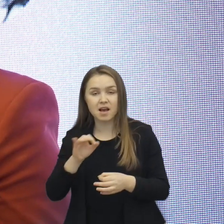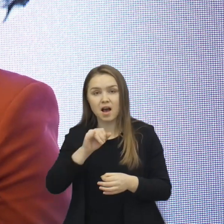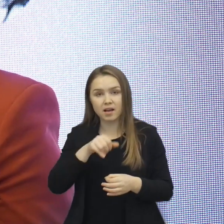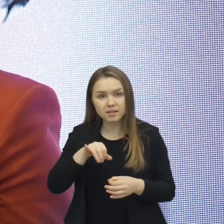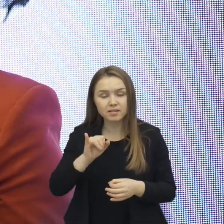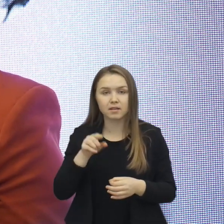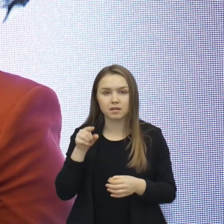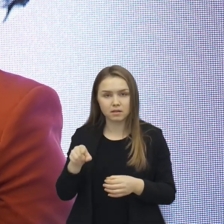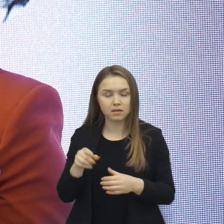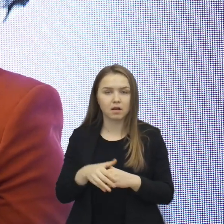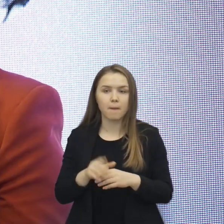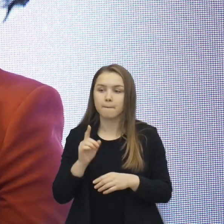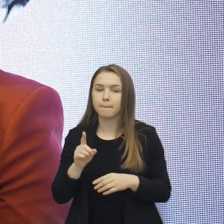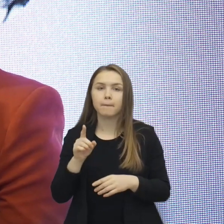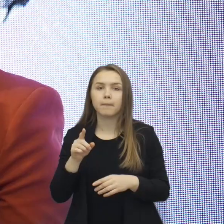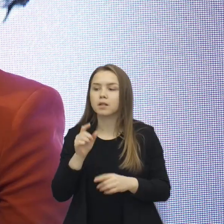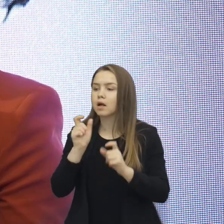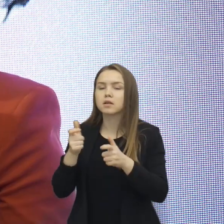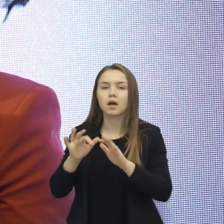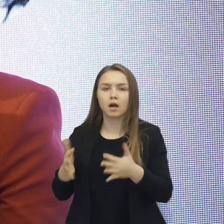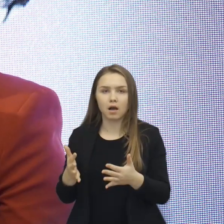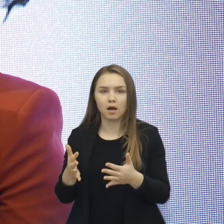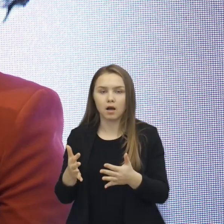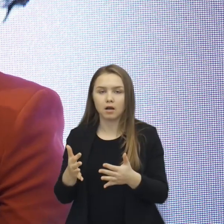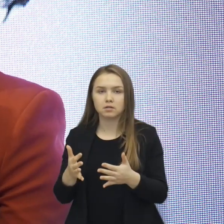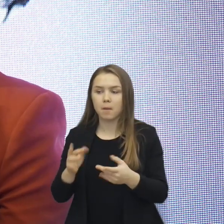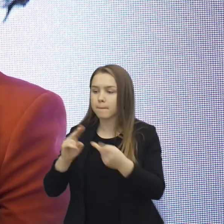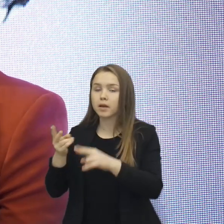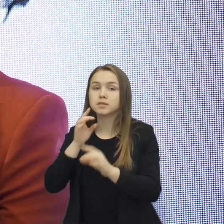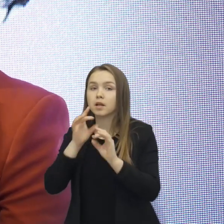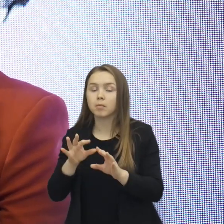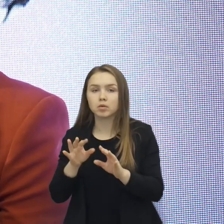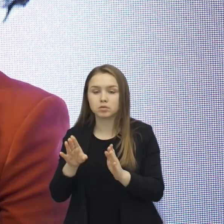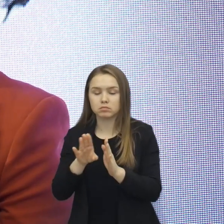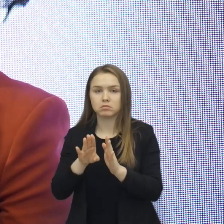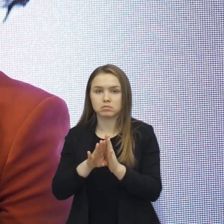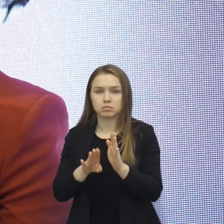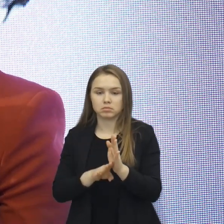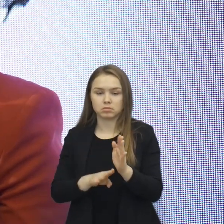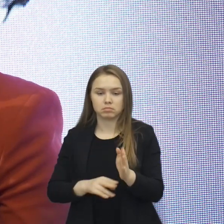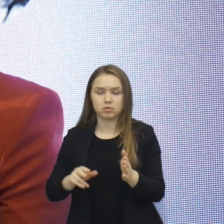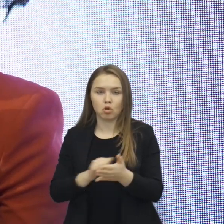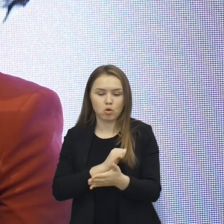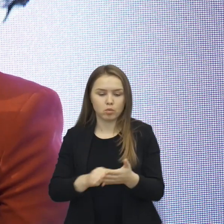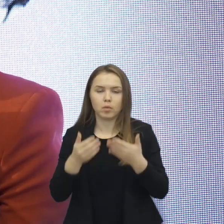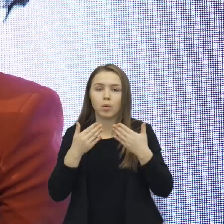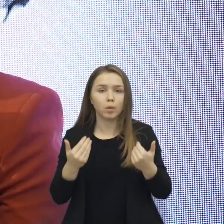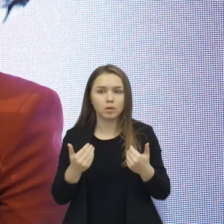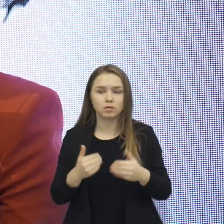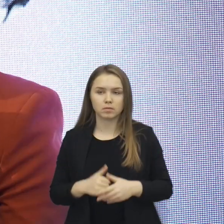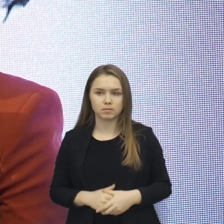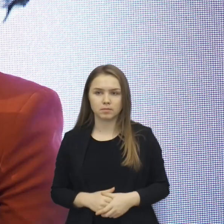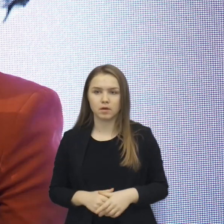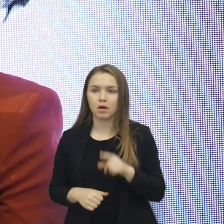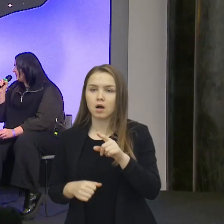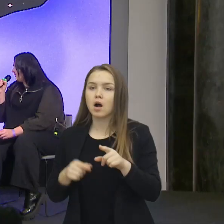nieko nesiruošiame daryti. Tai, man atrodo, yra absoliučiai žeminantis ir įžeidžiantis požiūris į kad nelabai ir įmanoma kartais